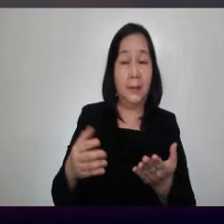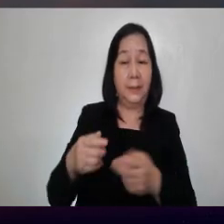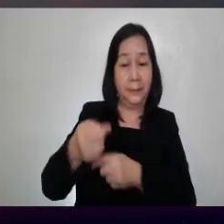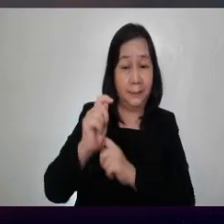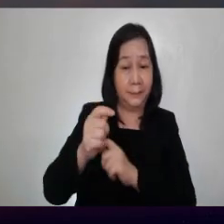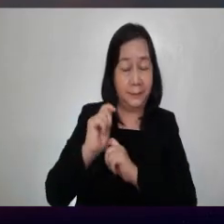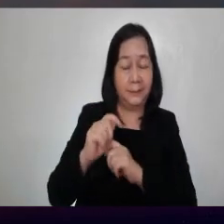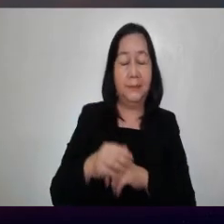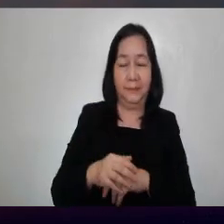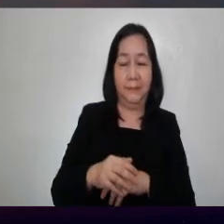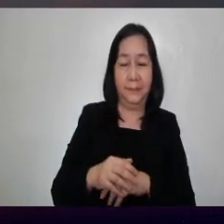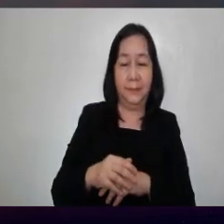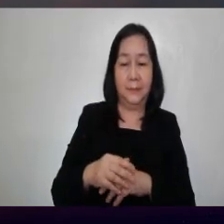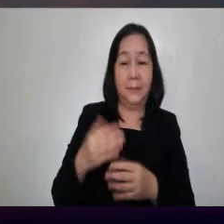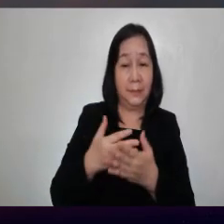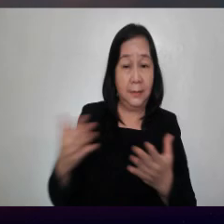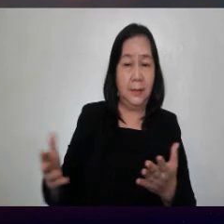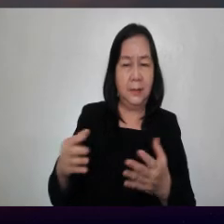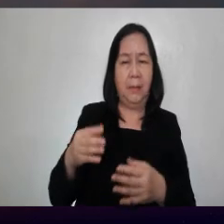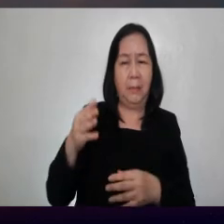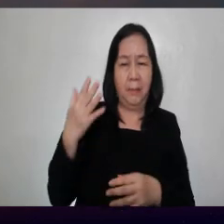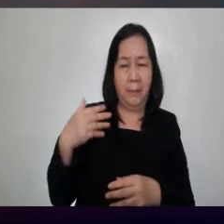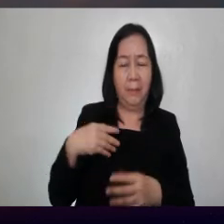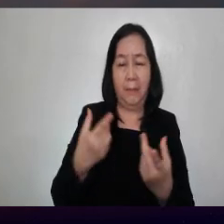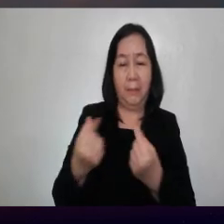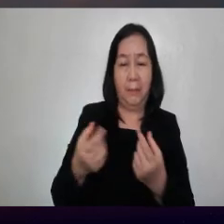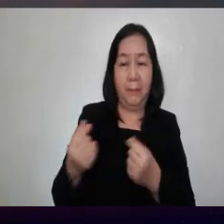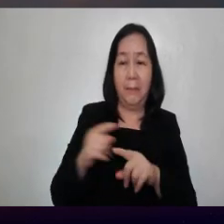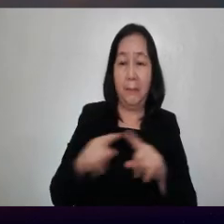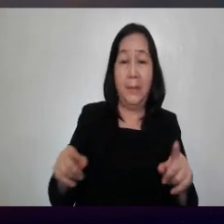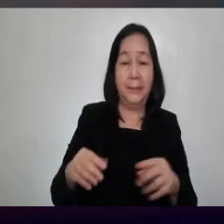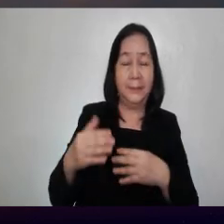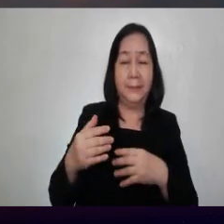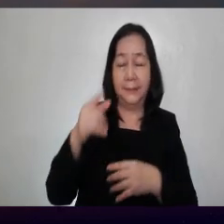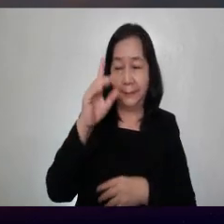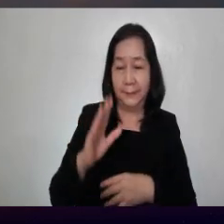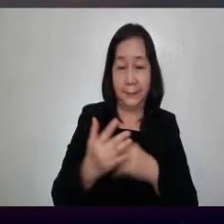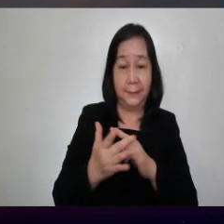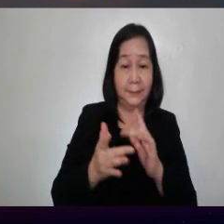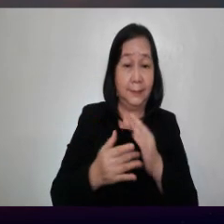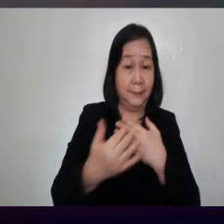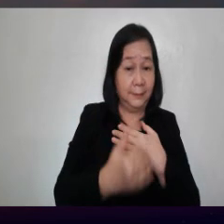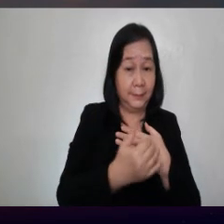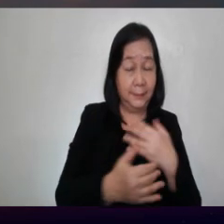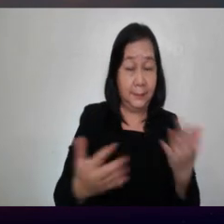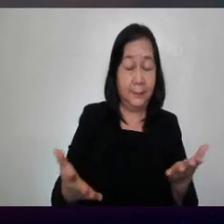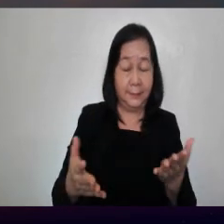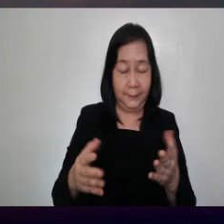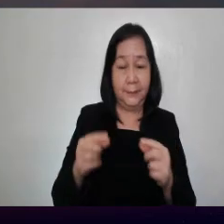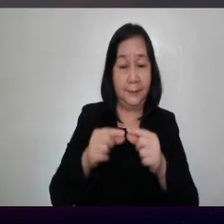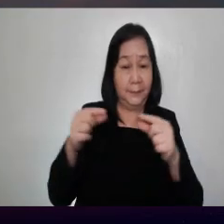na kanilang nakasanayan. Ngunit tinawag sila ni Jesus para sa isang mas dakilang misyon. Nang